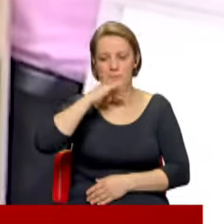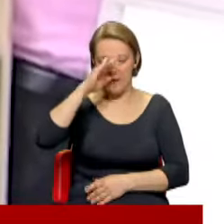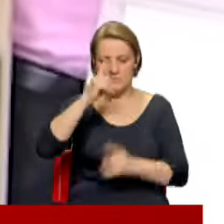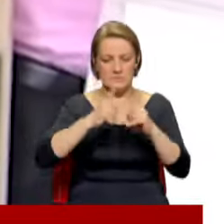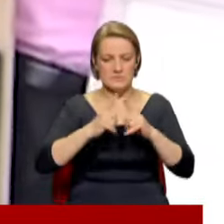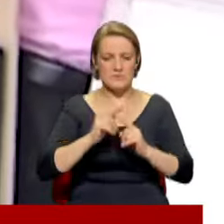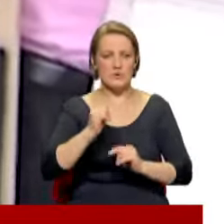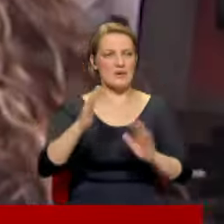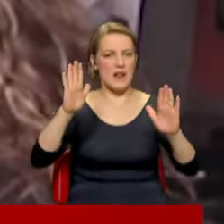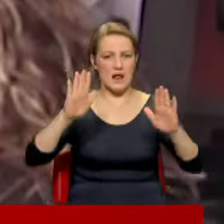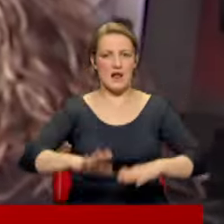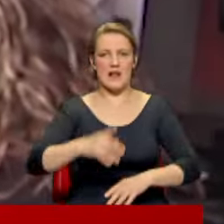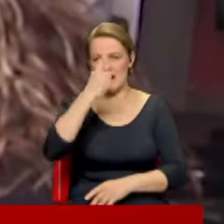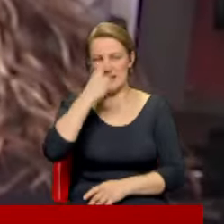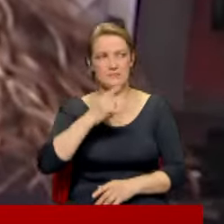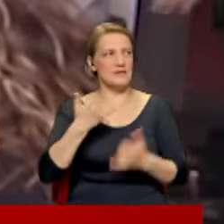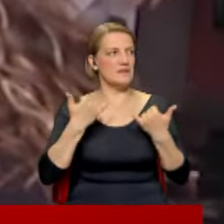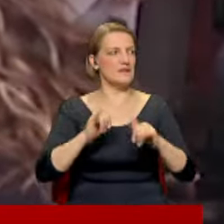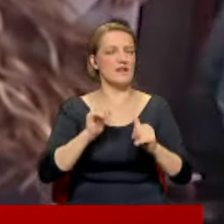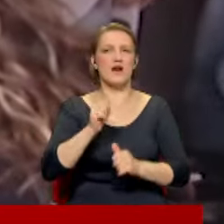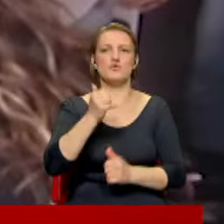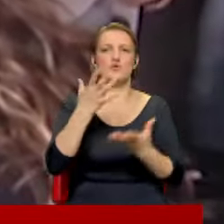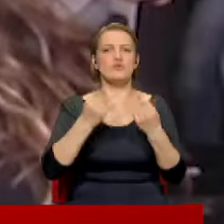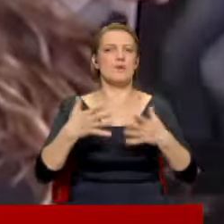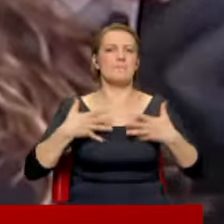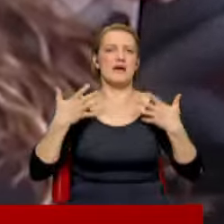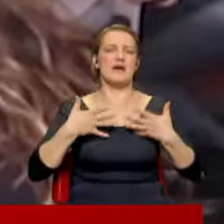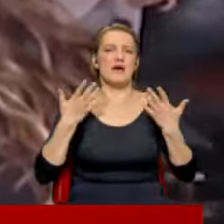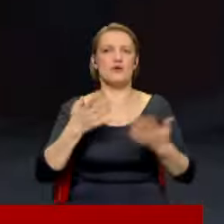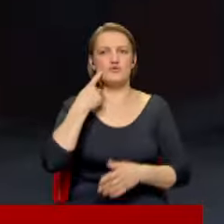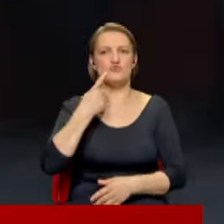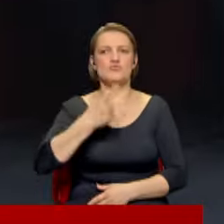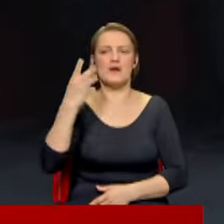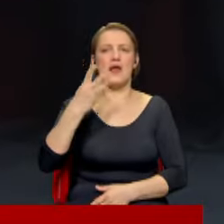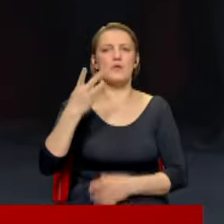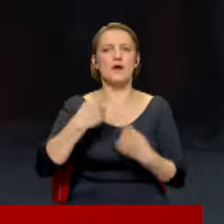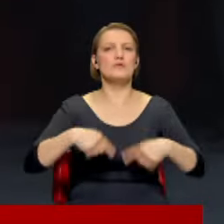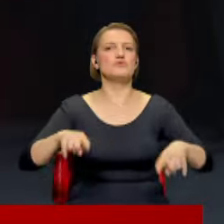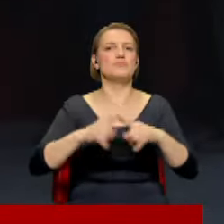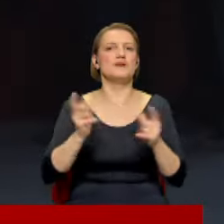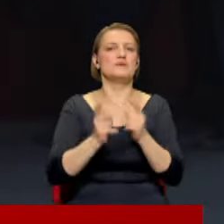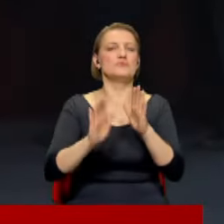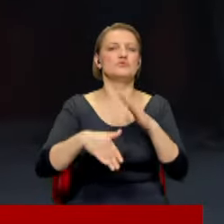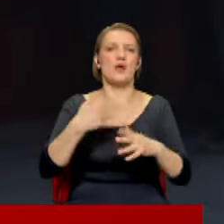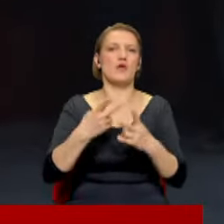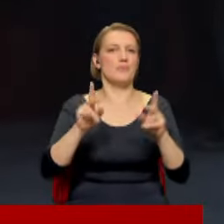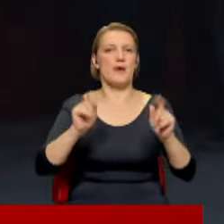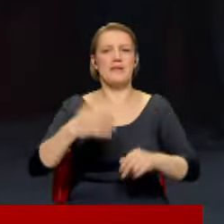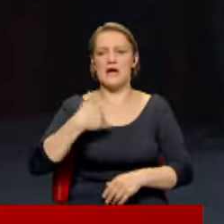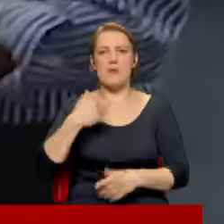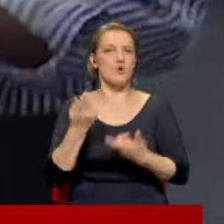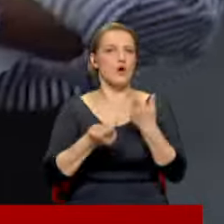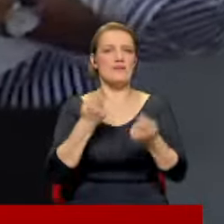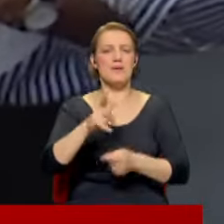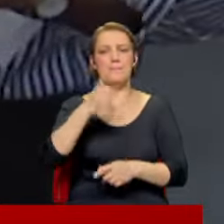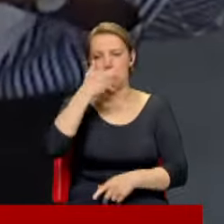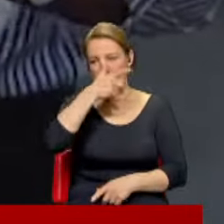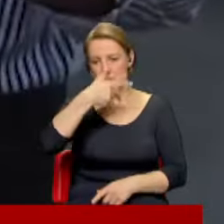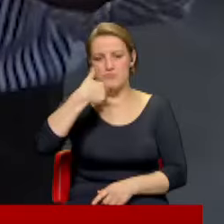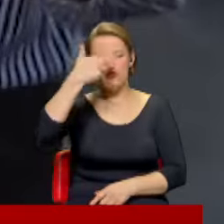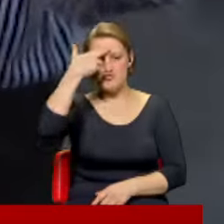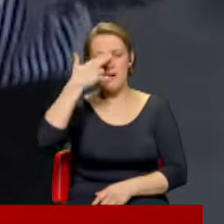sayılı günler kala resmi tatil kaç gün olacak merak konusuydu. Cumhurbaşkanı Erdoğan kabine toplantısı sonrası açıkladı. Kamu görevlileri Perşembe